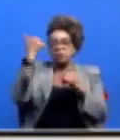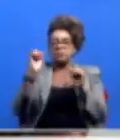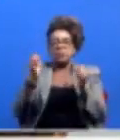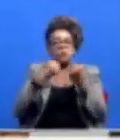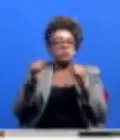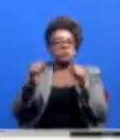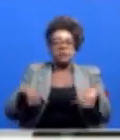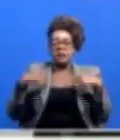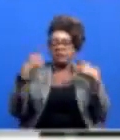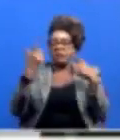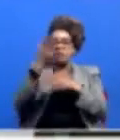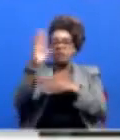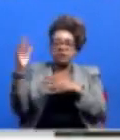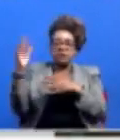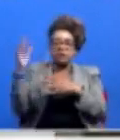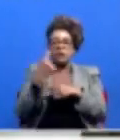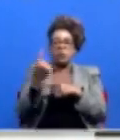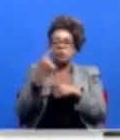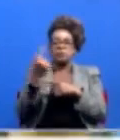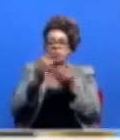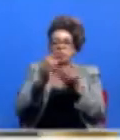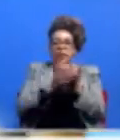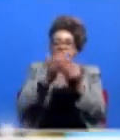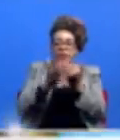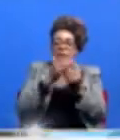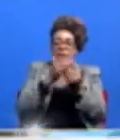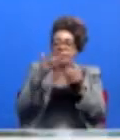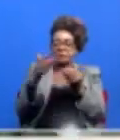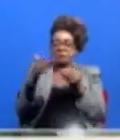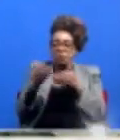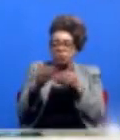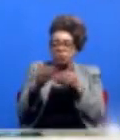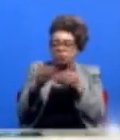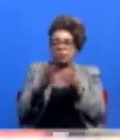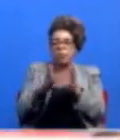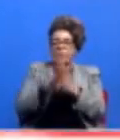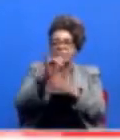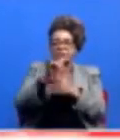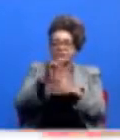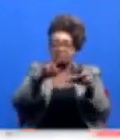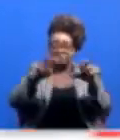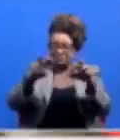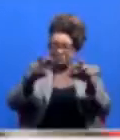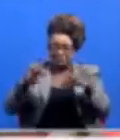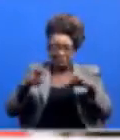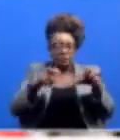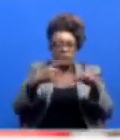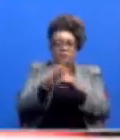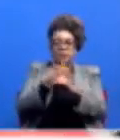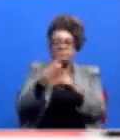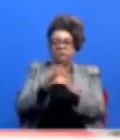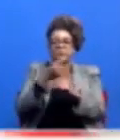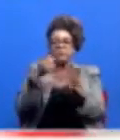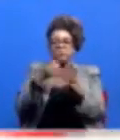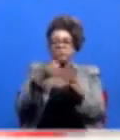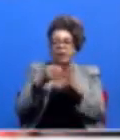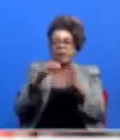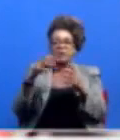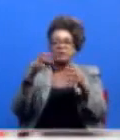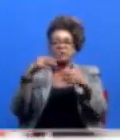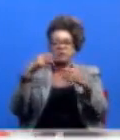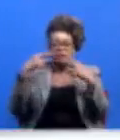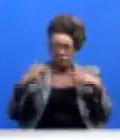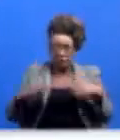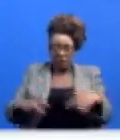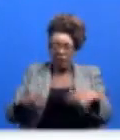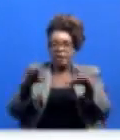peke yake na ataishi kwa kuchungwa na kwa ukaribu sana. Alifanyiwa vipimo kadhaa vikiwemo vya wadudu mwilini, joto mwilini na